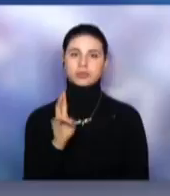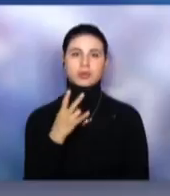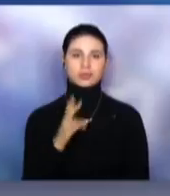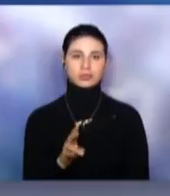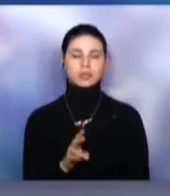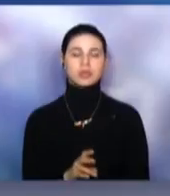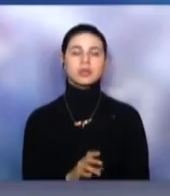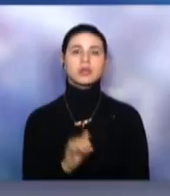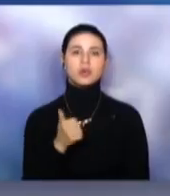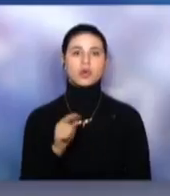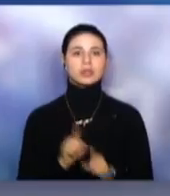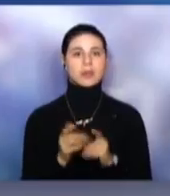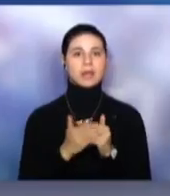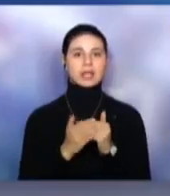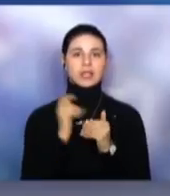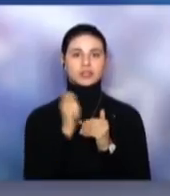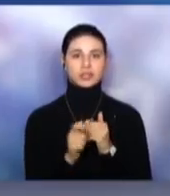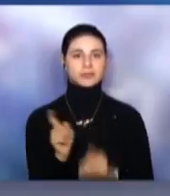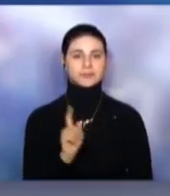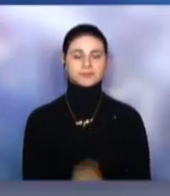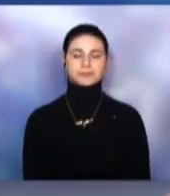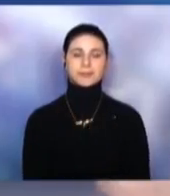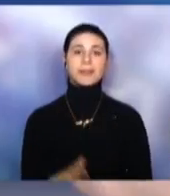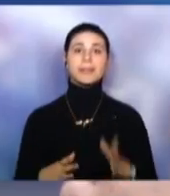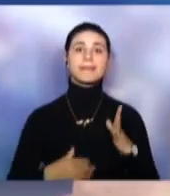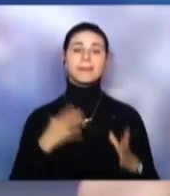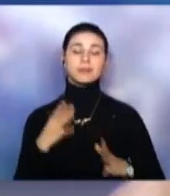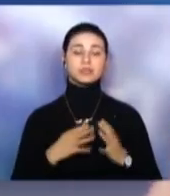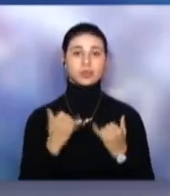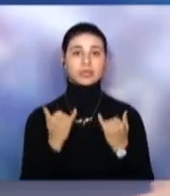უფრო როგორც განაჩენს. ჩვენ ახლა ფიზიკური აქტივობის